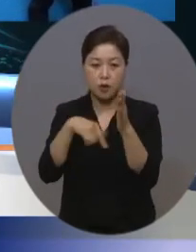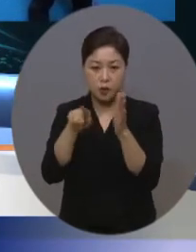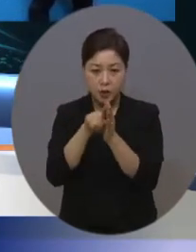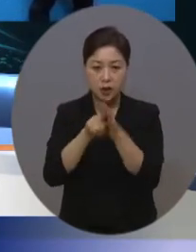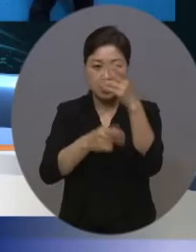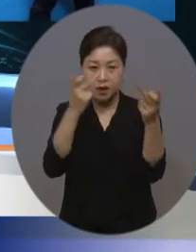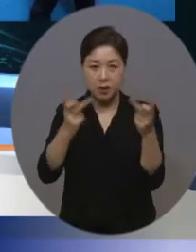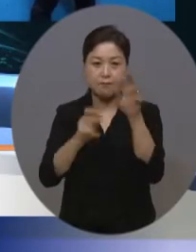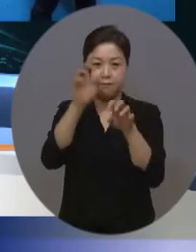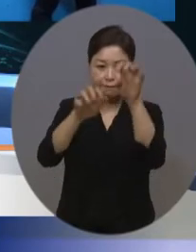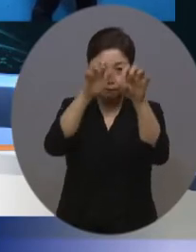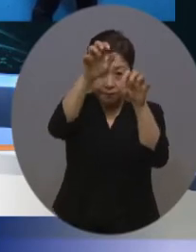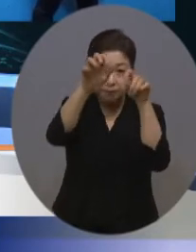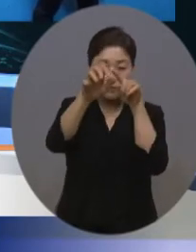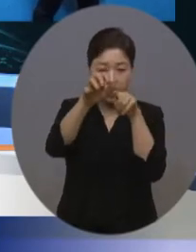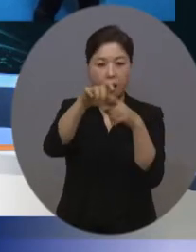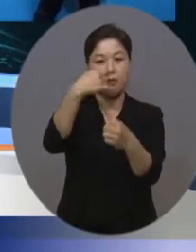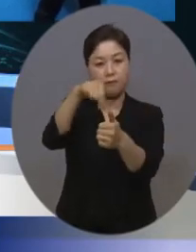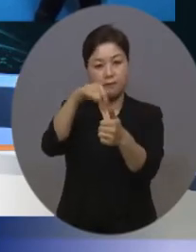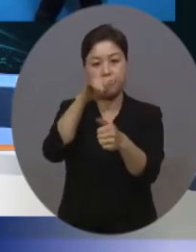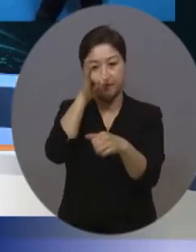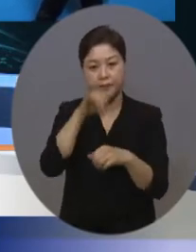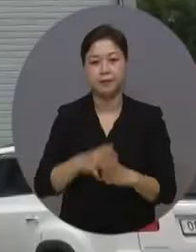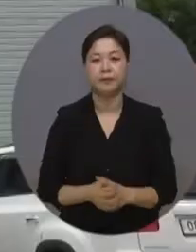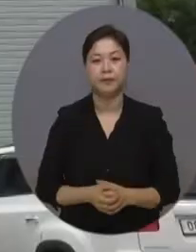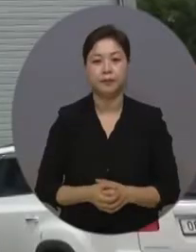열렸습니다. 보도에 최정은 기자입니다.